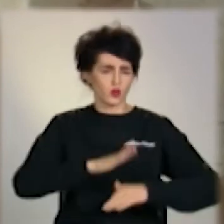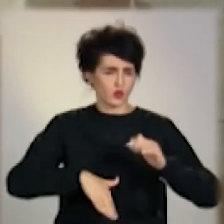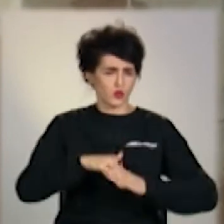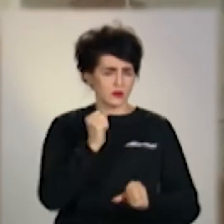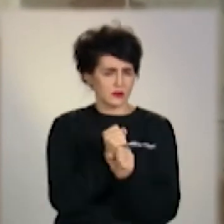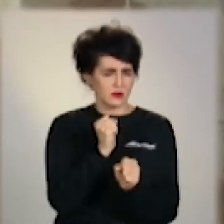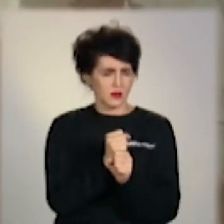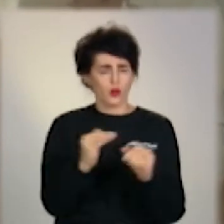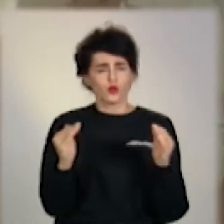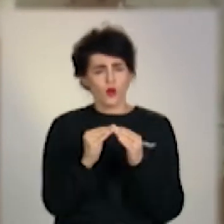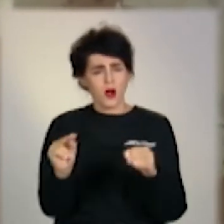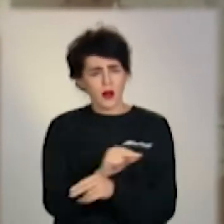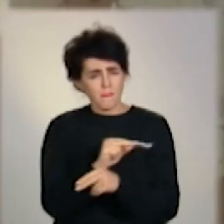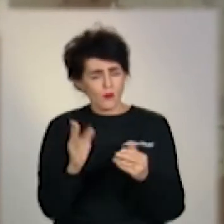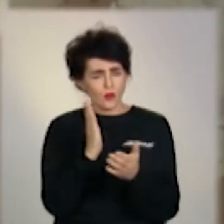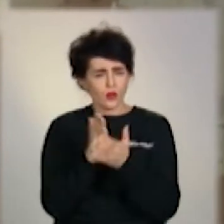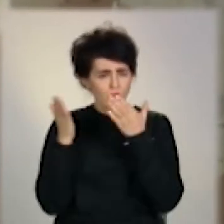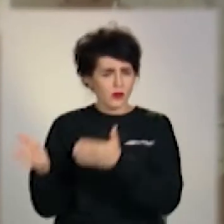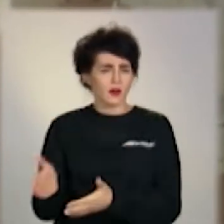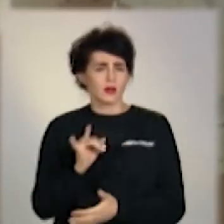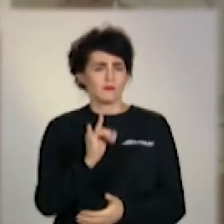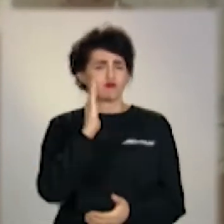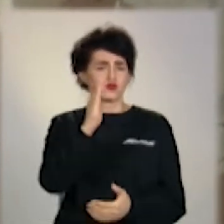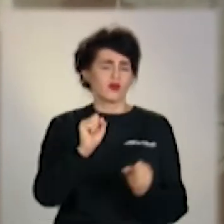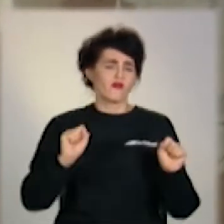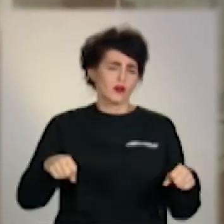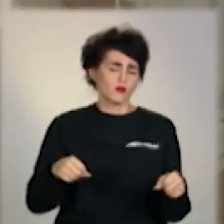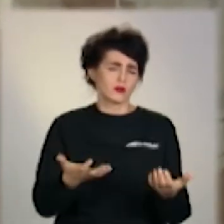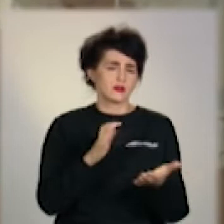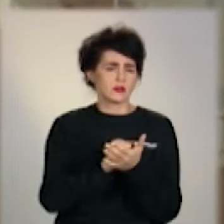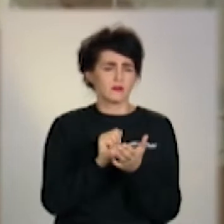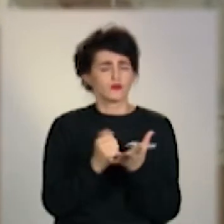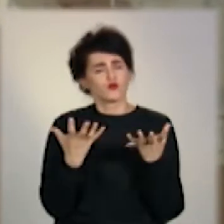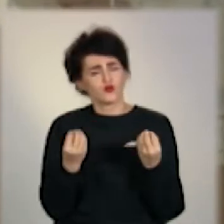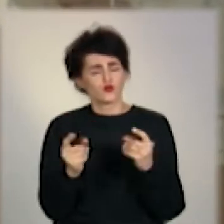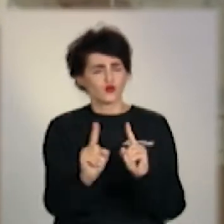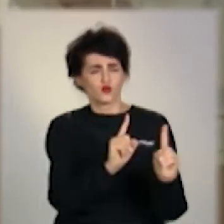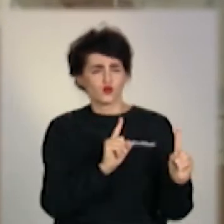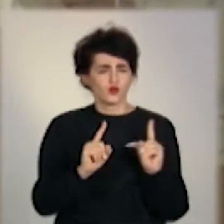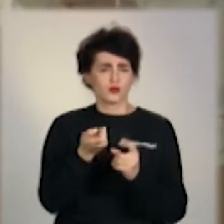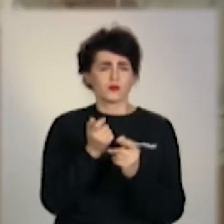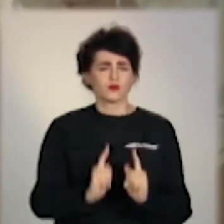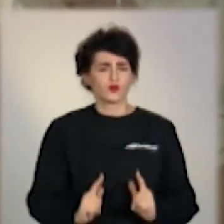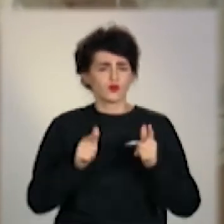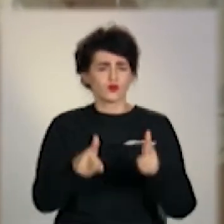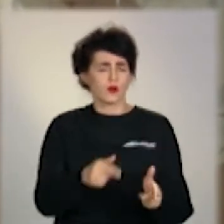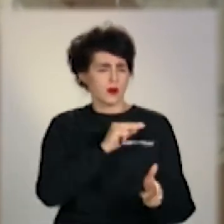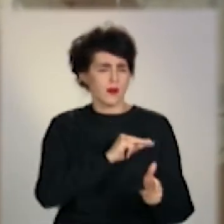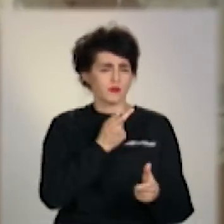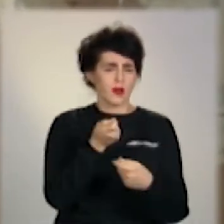зробити ремонт, і на перспективу, можливо, десь устроиться